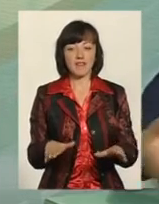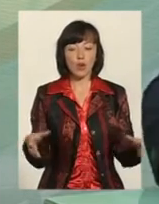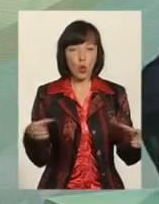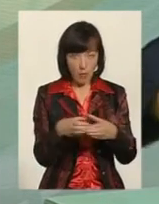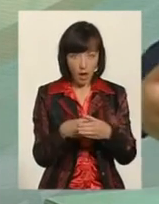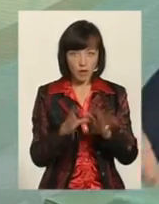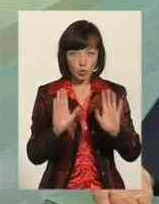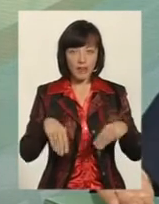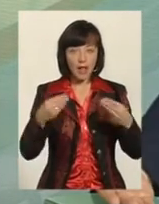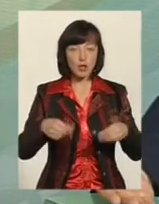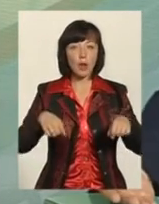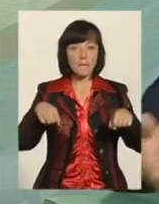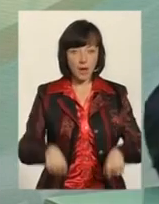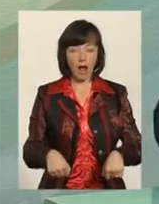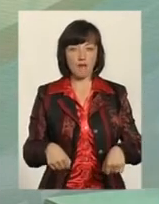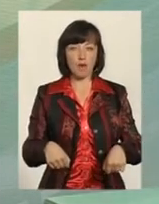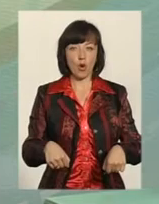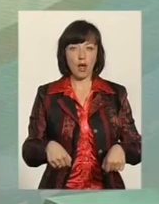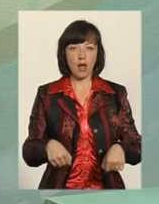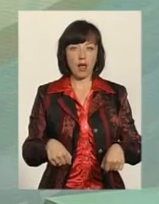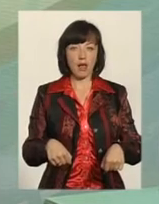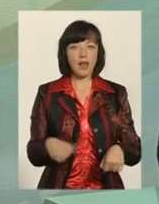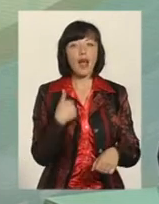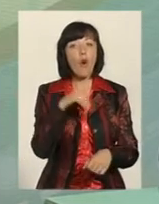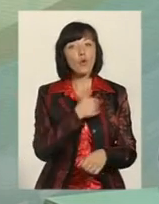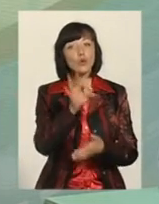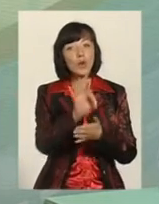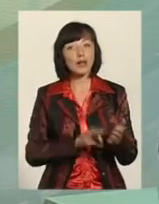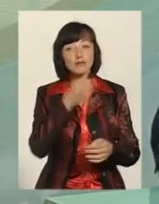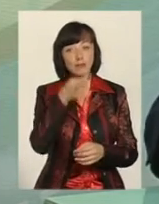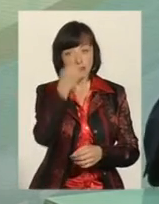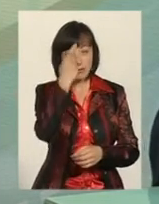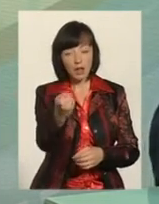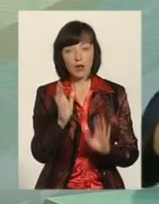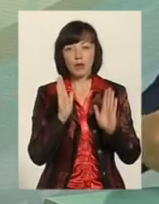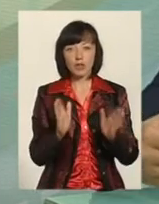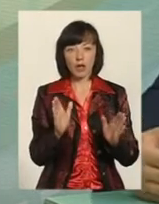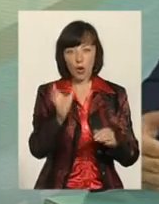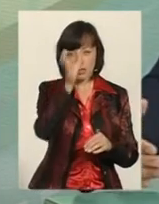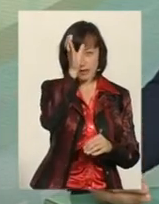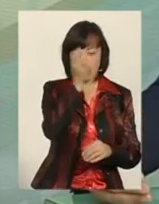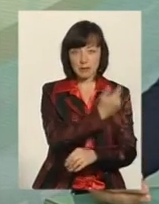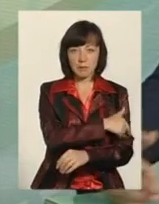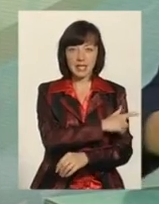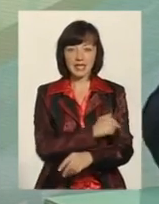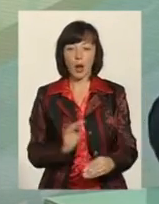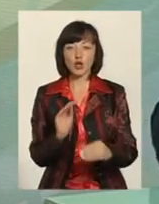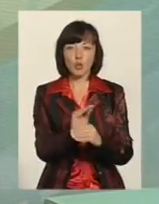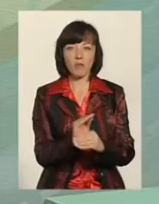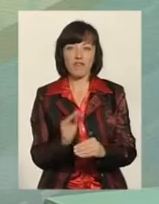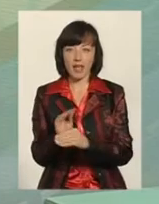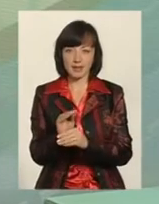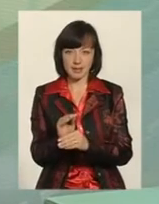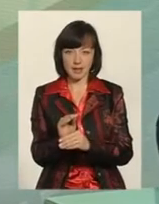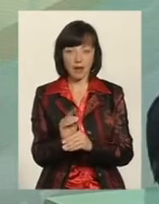громаді буде надано право приймати рішення. Я хочу одразу підкреслити, що буде освітянська і медична субвенція, оскільки в нас